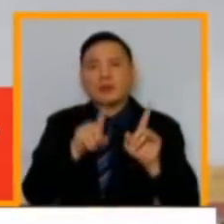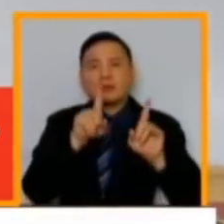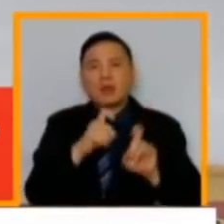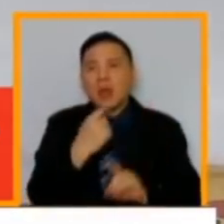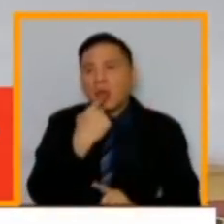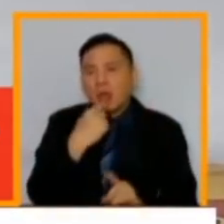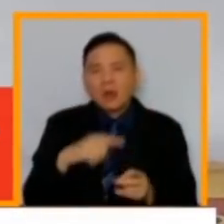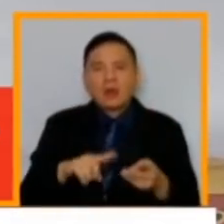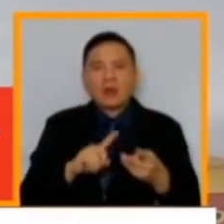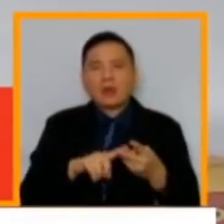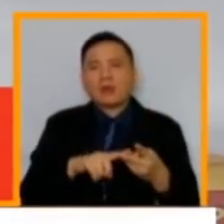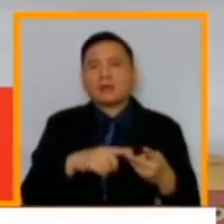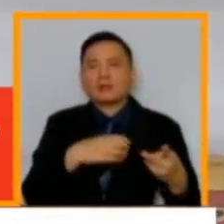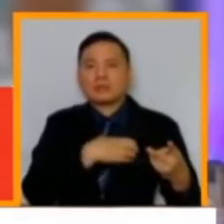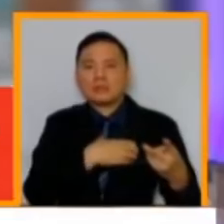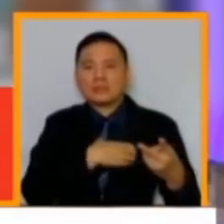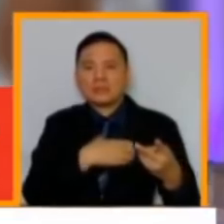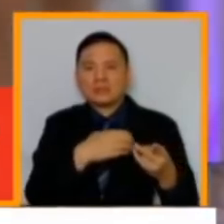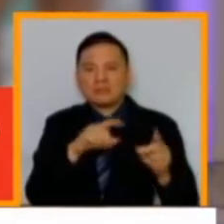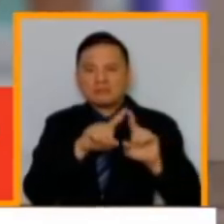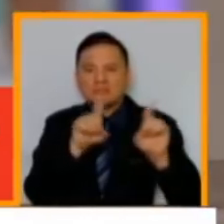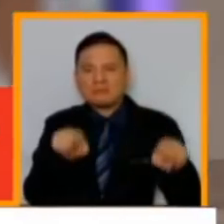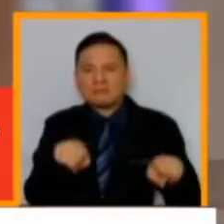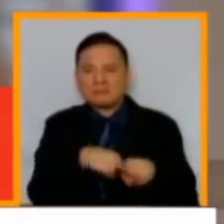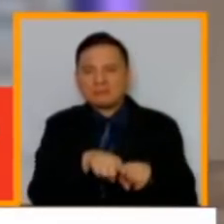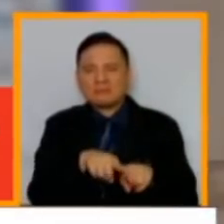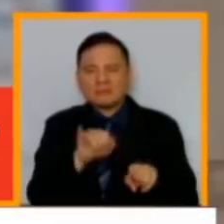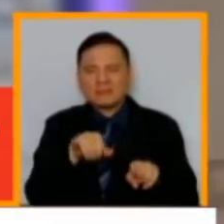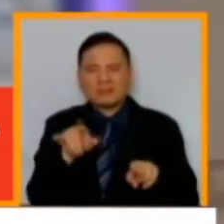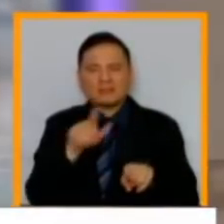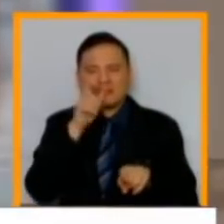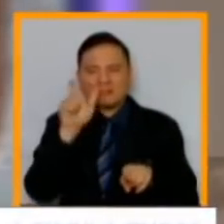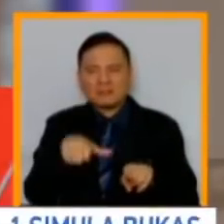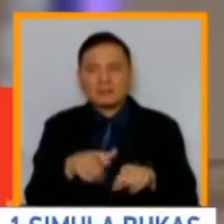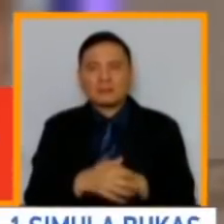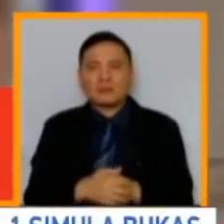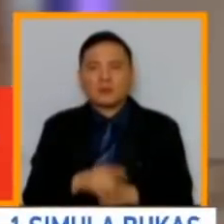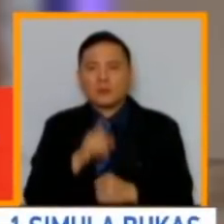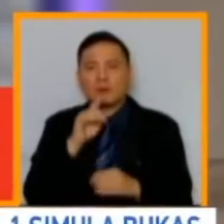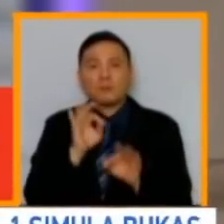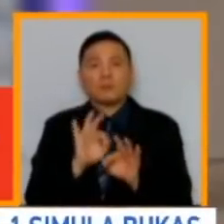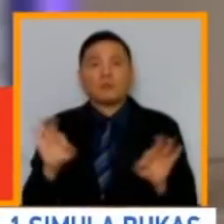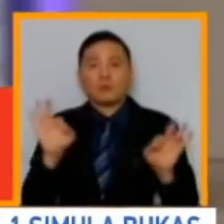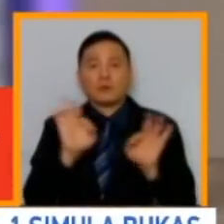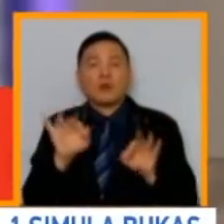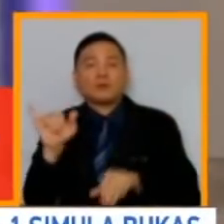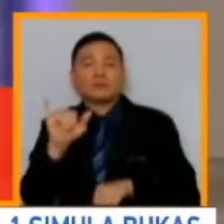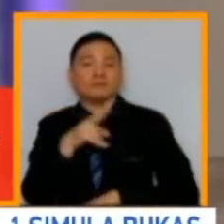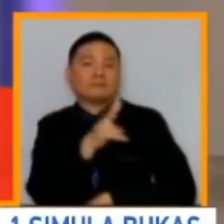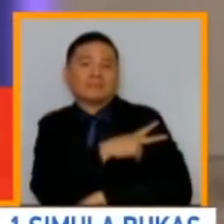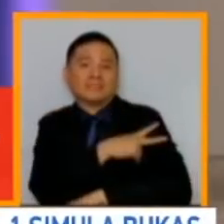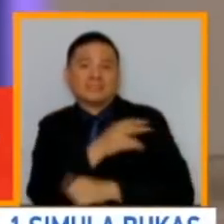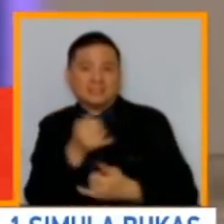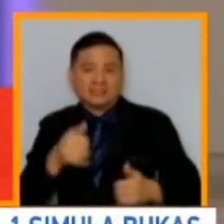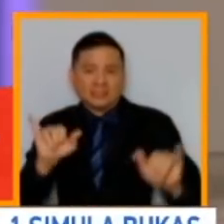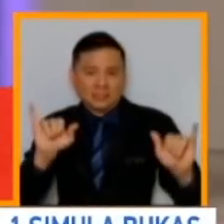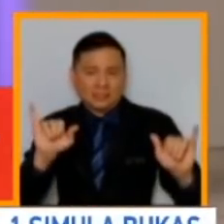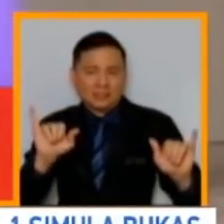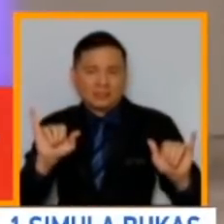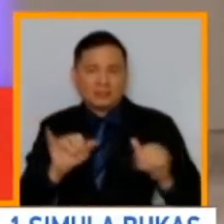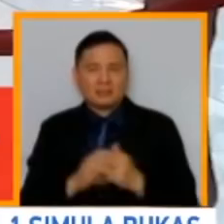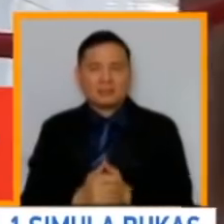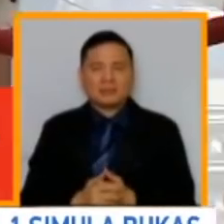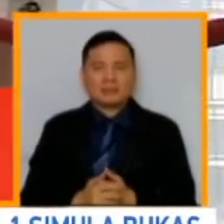Oo. Tapos, pero ito, malaking bagay pa rin yung vaccinated ka. Basta maraming hindi